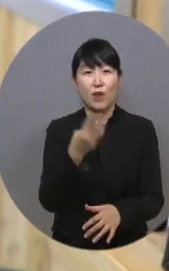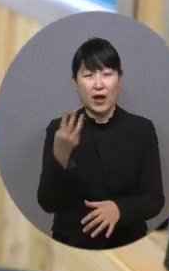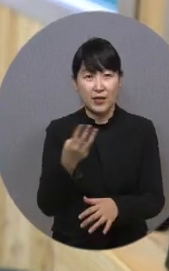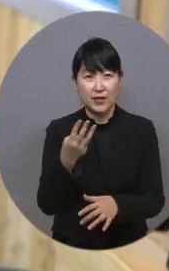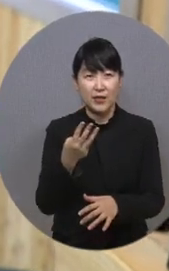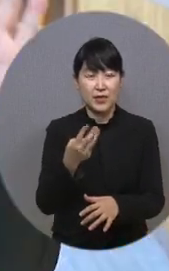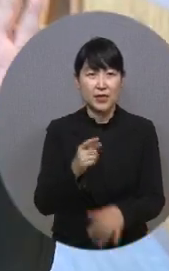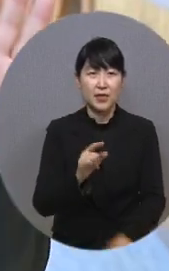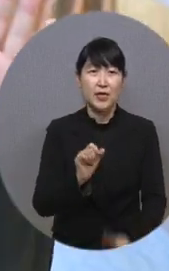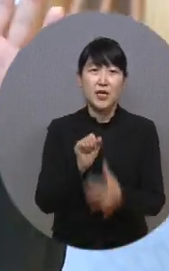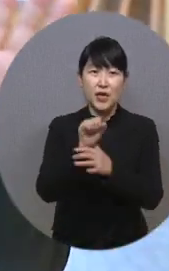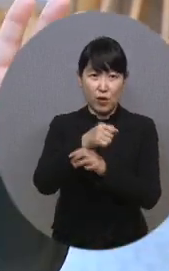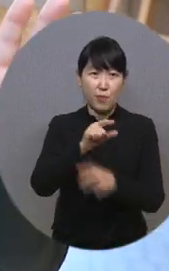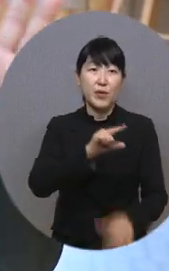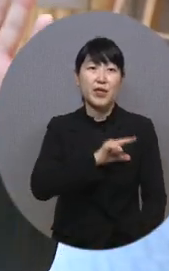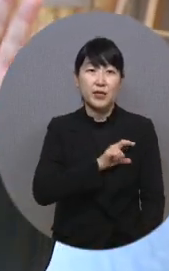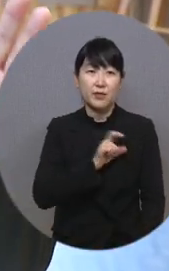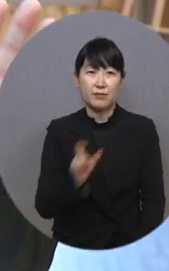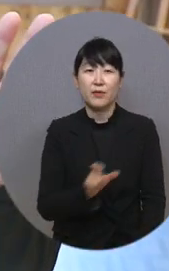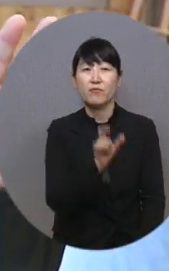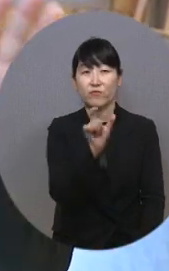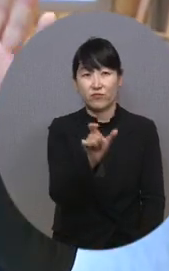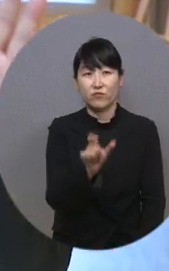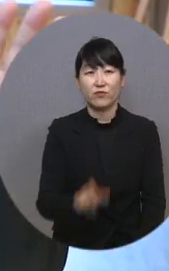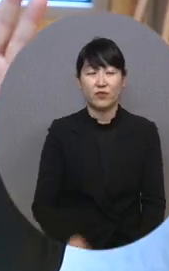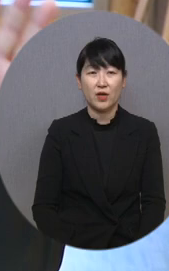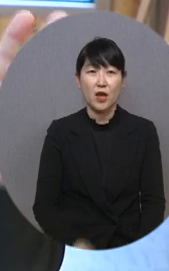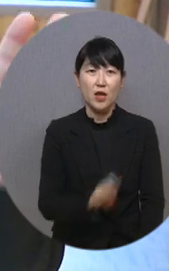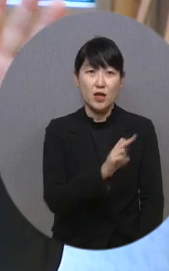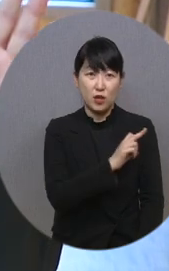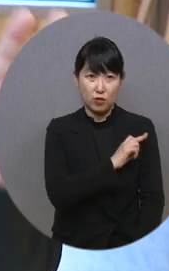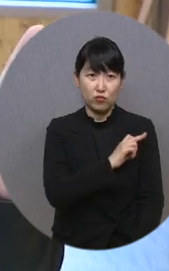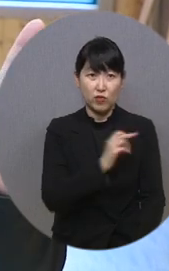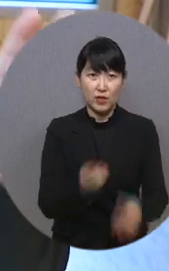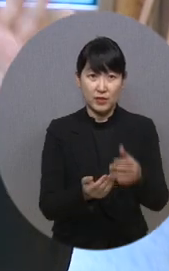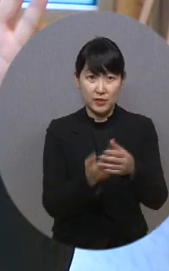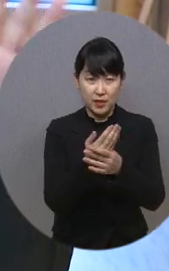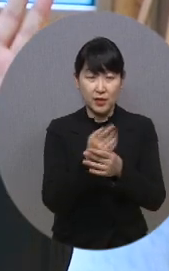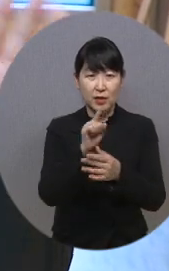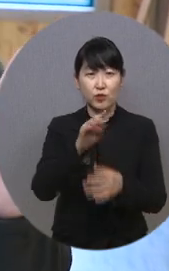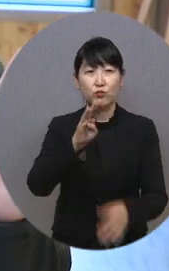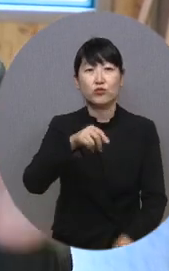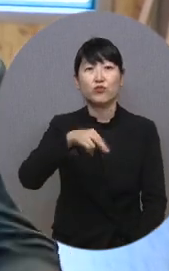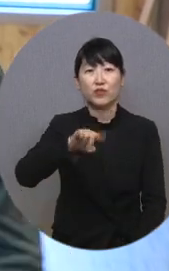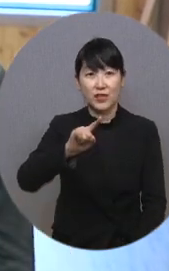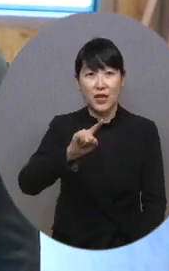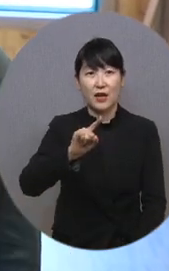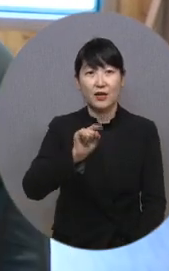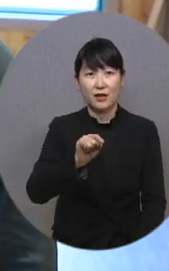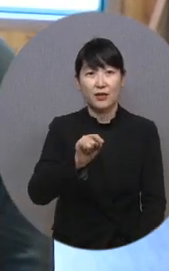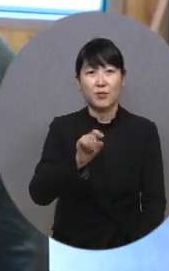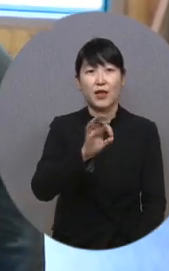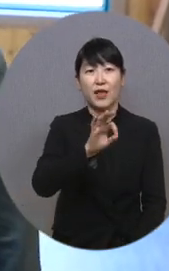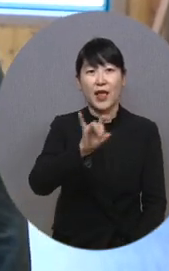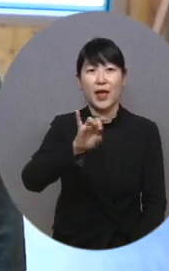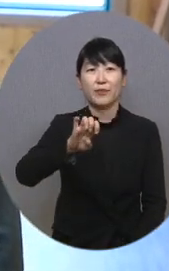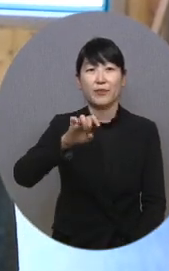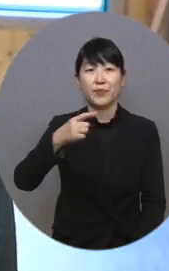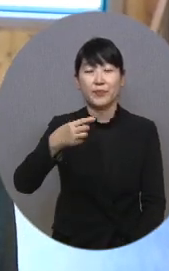과실명을 붙여줍니다. 저희는 영주에서 생산되고 있는 부사로 만든 애플 사과 와인입니다.